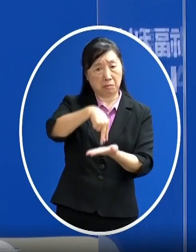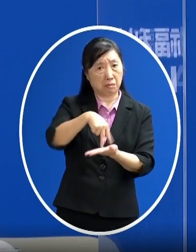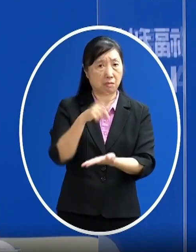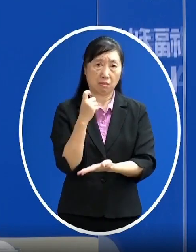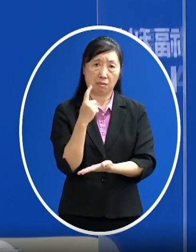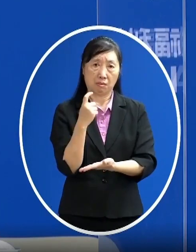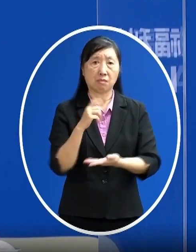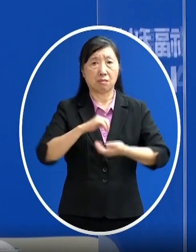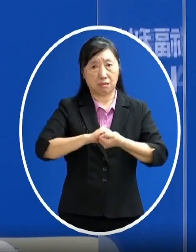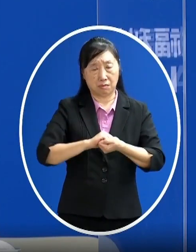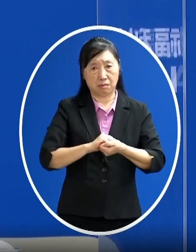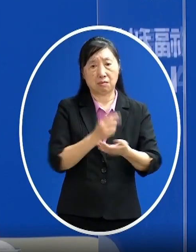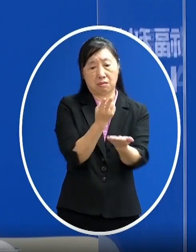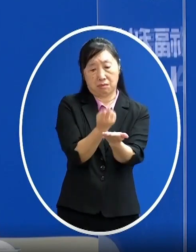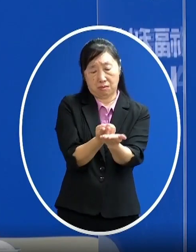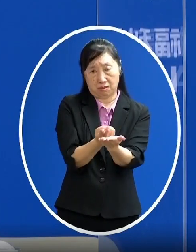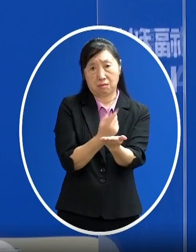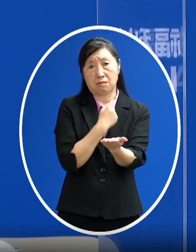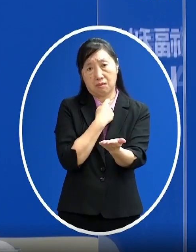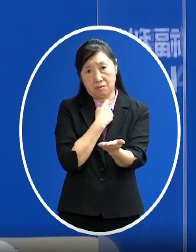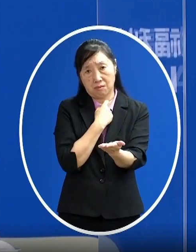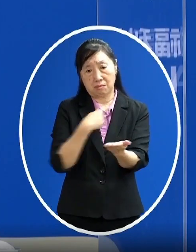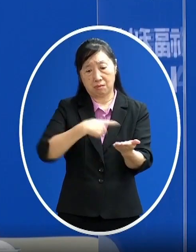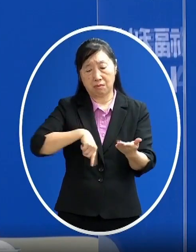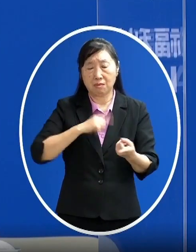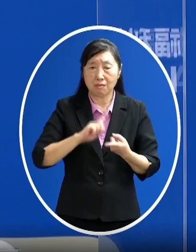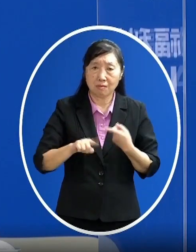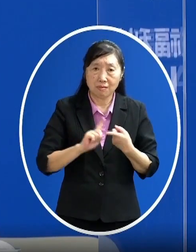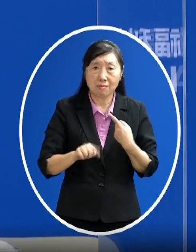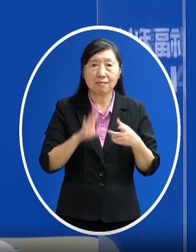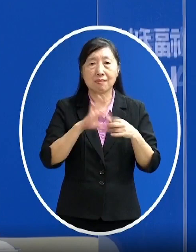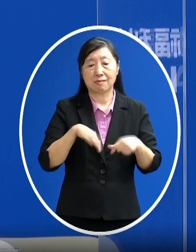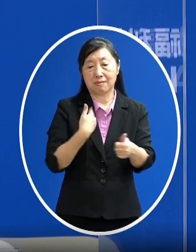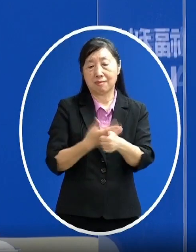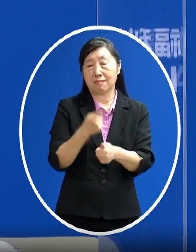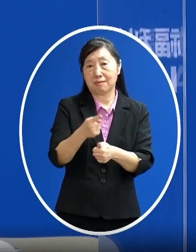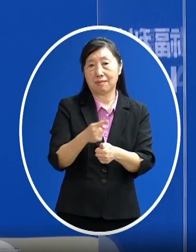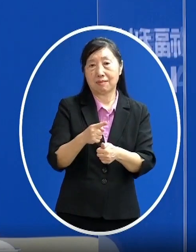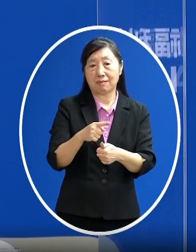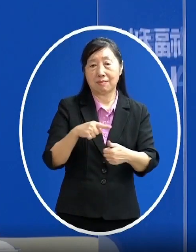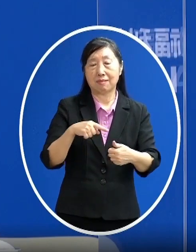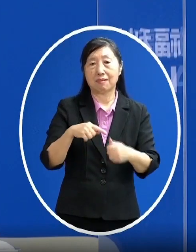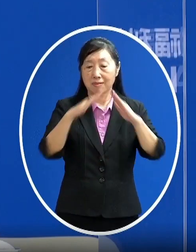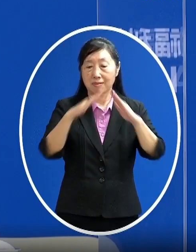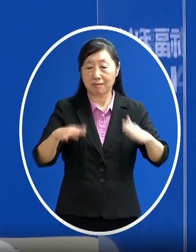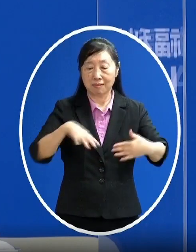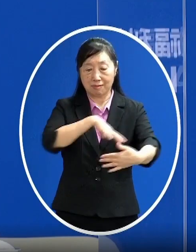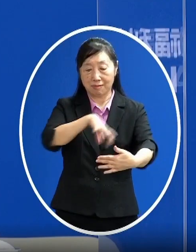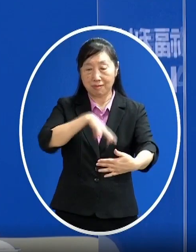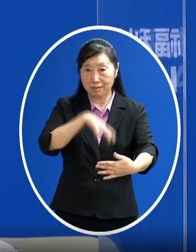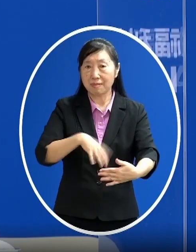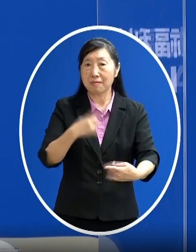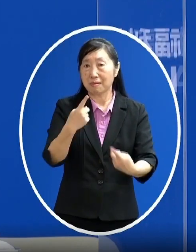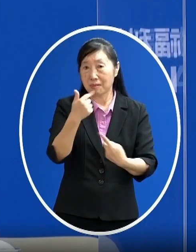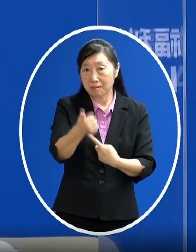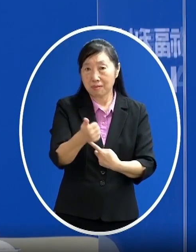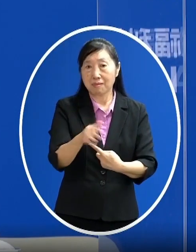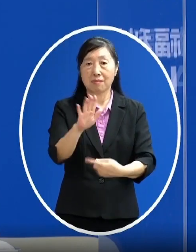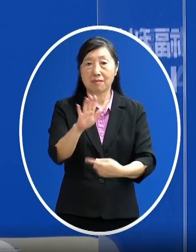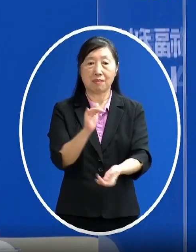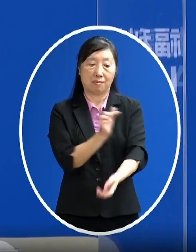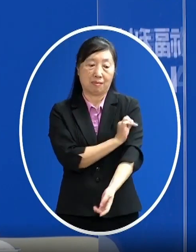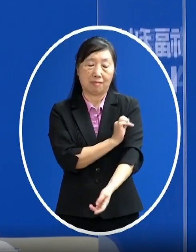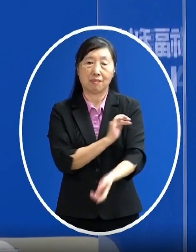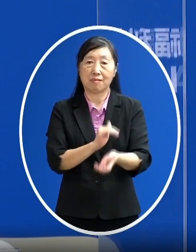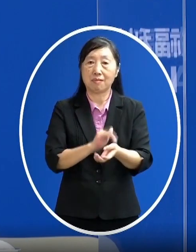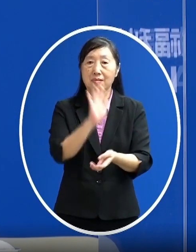要躺卧，他人不舒服，所以我们提供一个好的环境，也有这个医护会去看他，等结果的